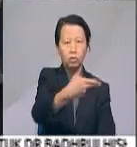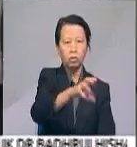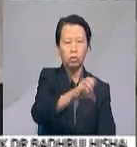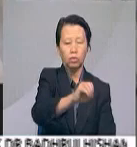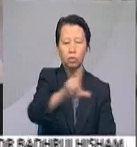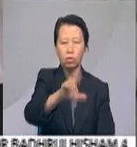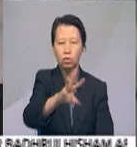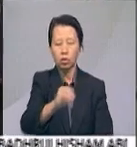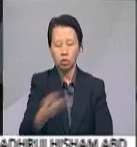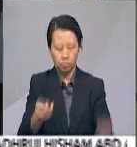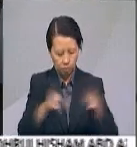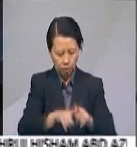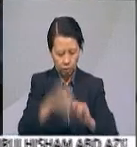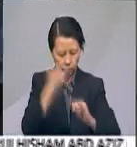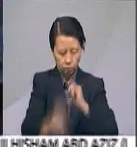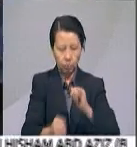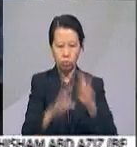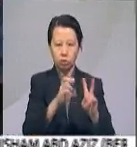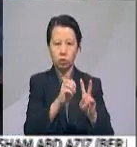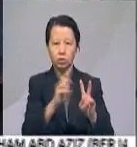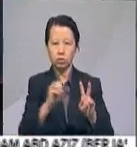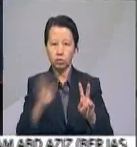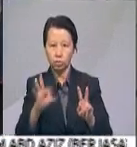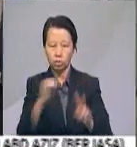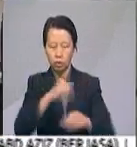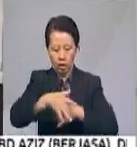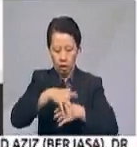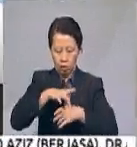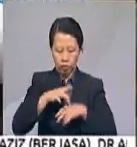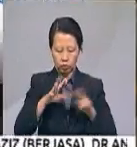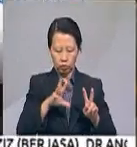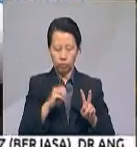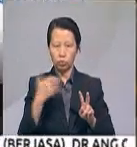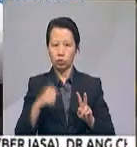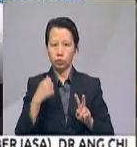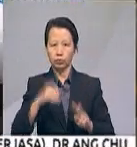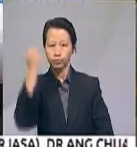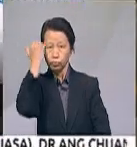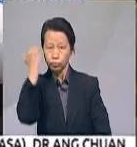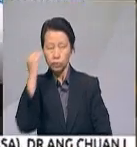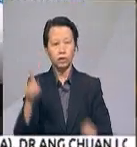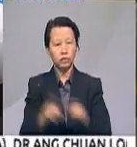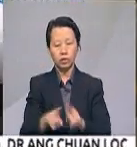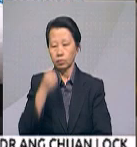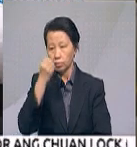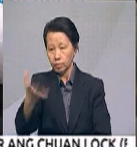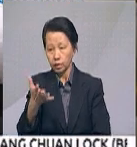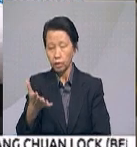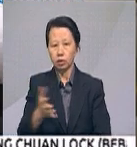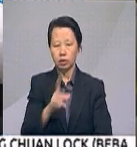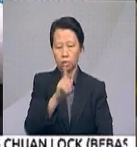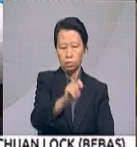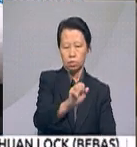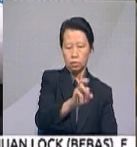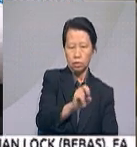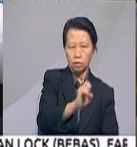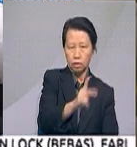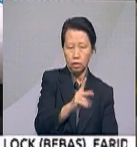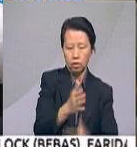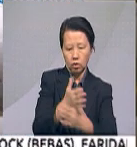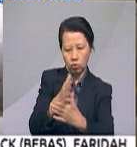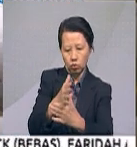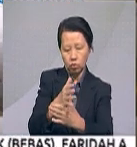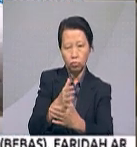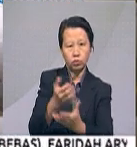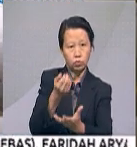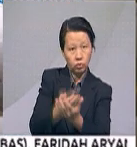antara penghujung 2009 dan awal 2010. Mahkamah juga diberitahu Tarek Obaid berkongsi sebahagian